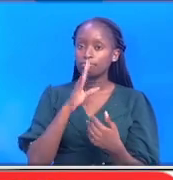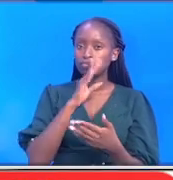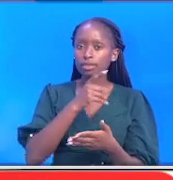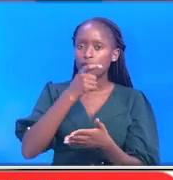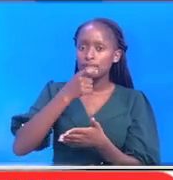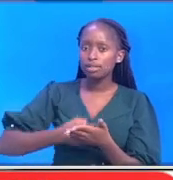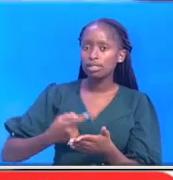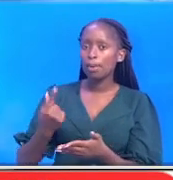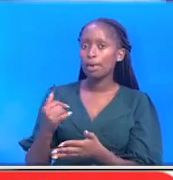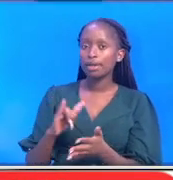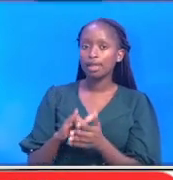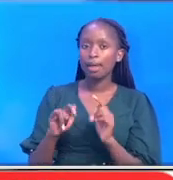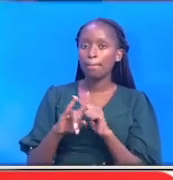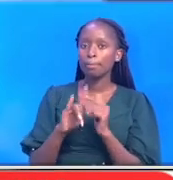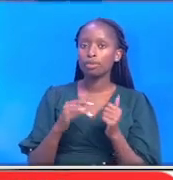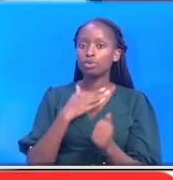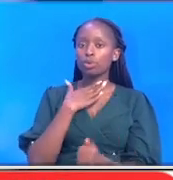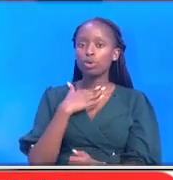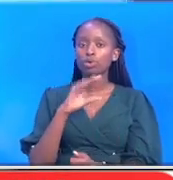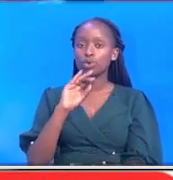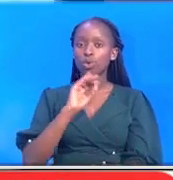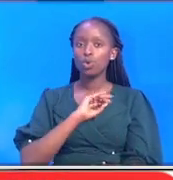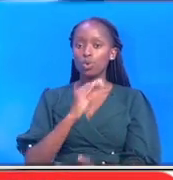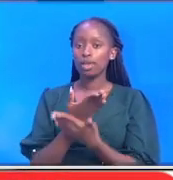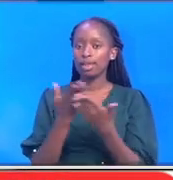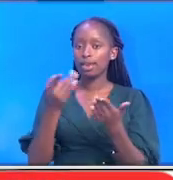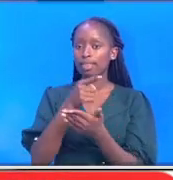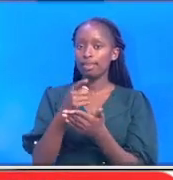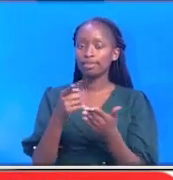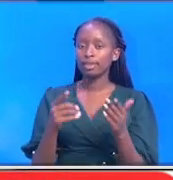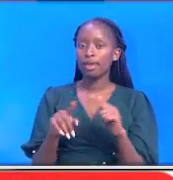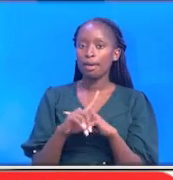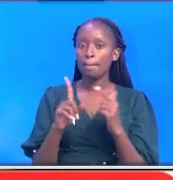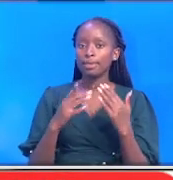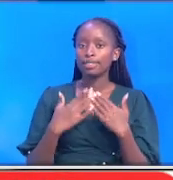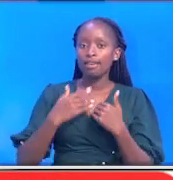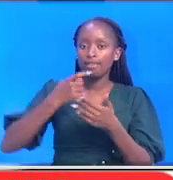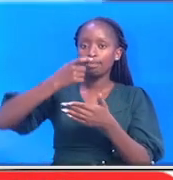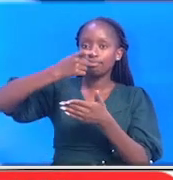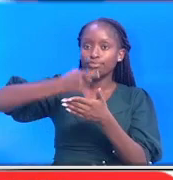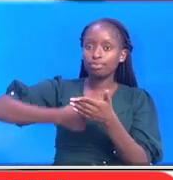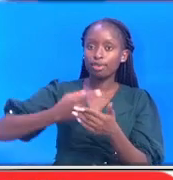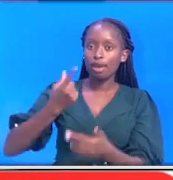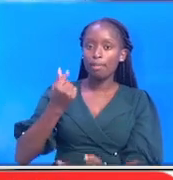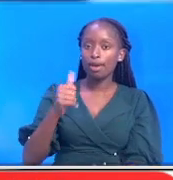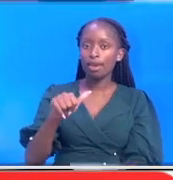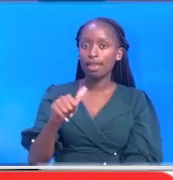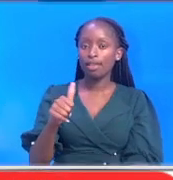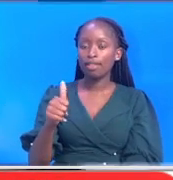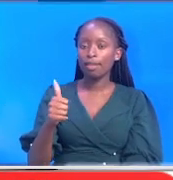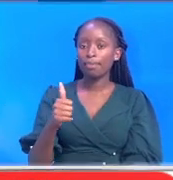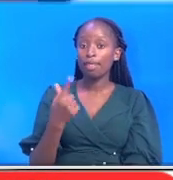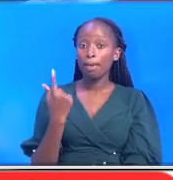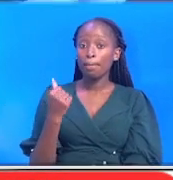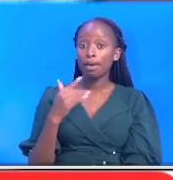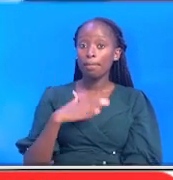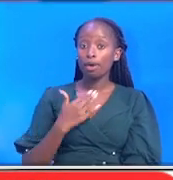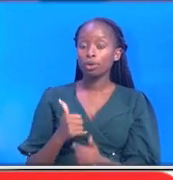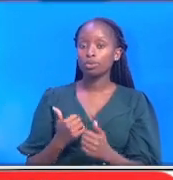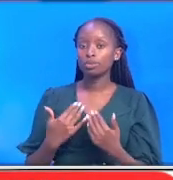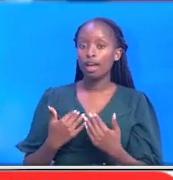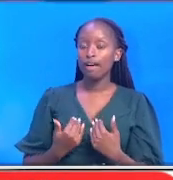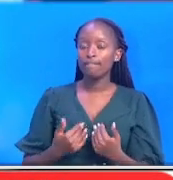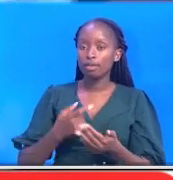a unit ama staki hii nyumba, lakini nimekatwa pesa kwa muda fulani. Pesa yangu ambayo nimekatwa, will it